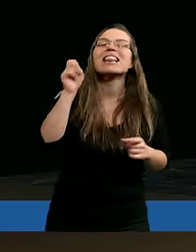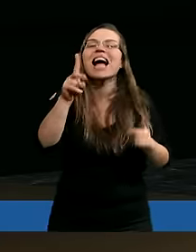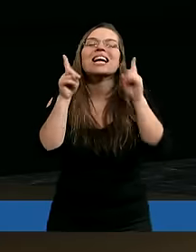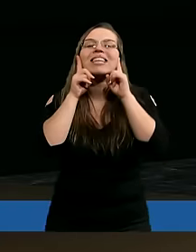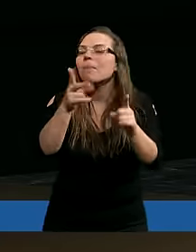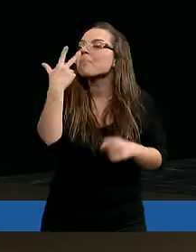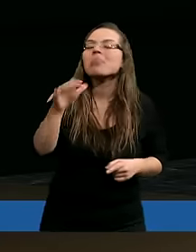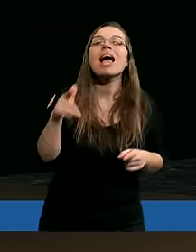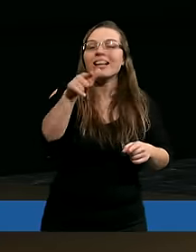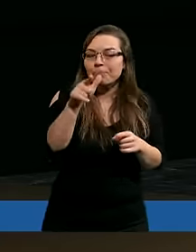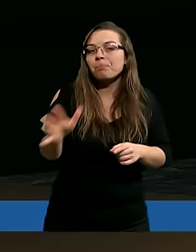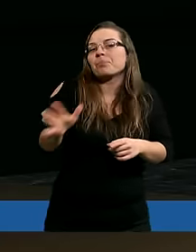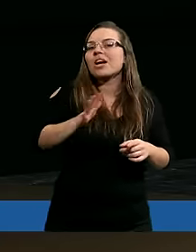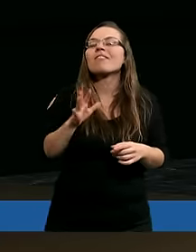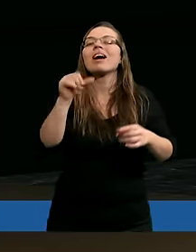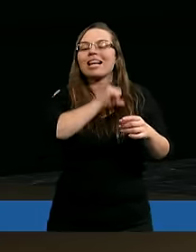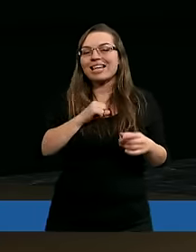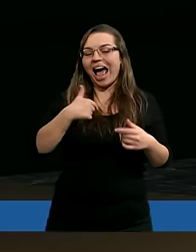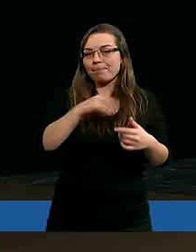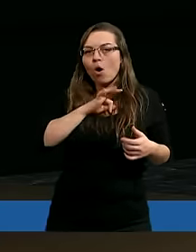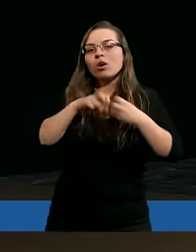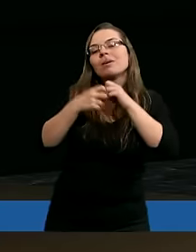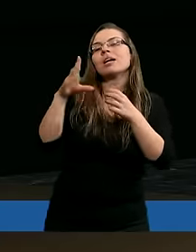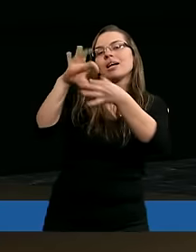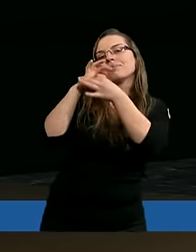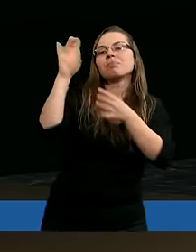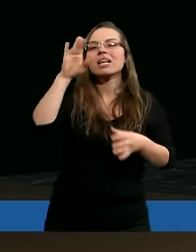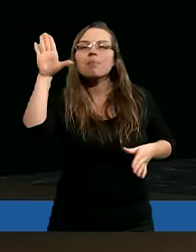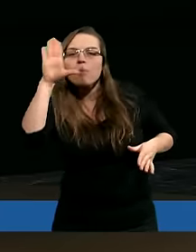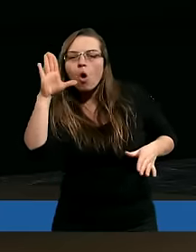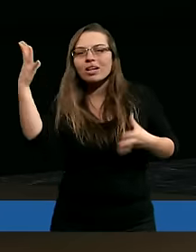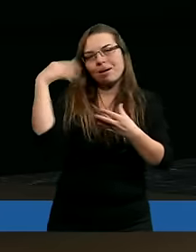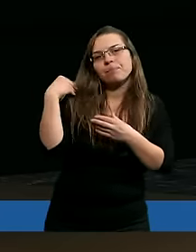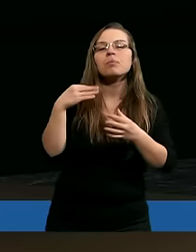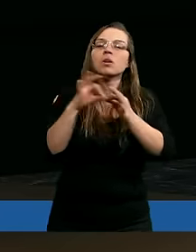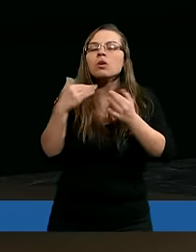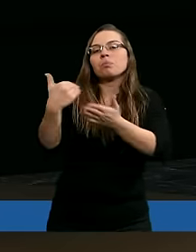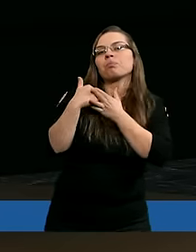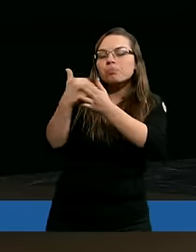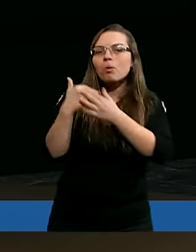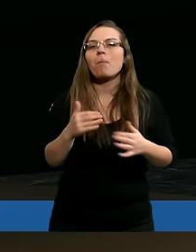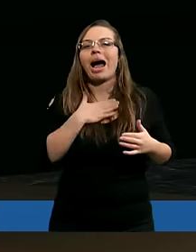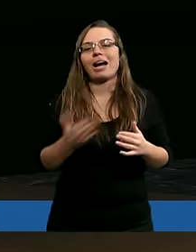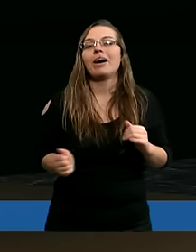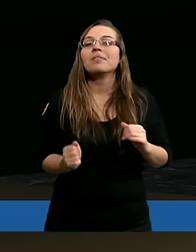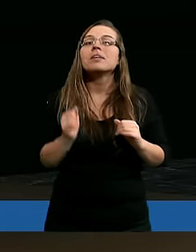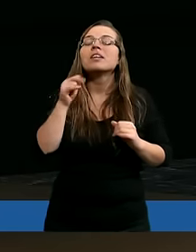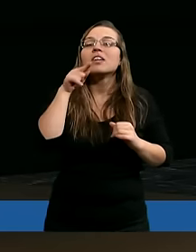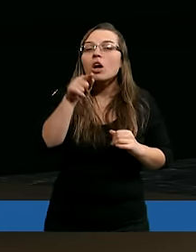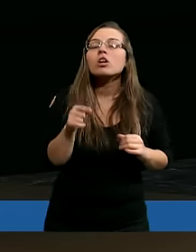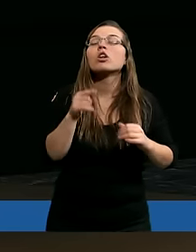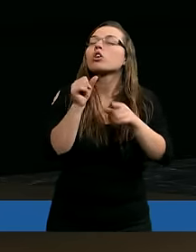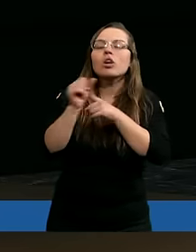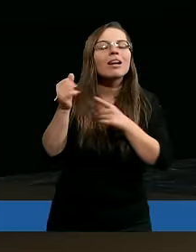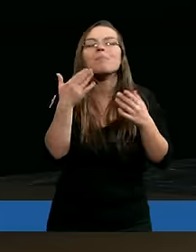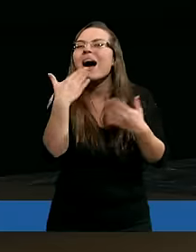tak naprawdę je przeżywa sam, razem z Bogiem. I to jest to, co też właśnie te postacie łączy.